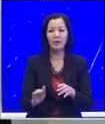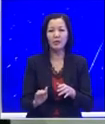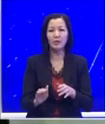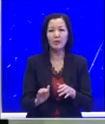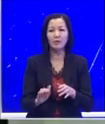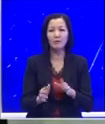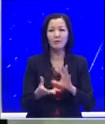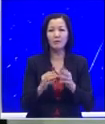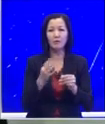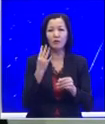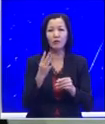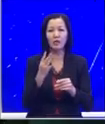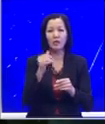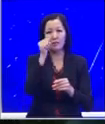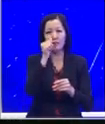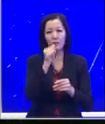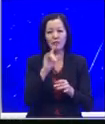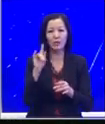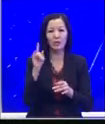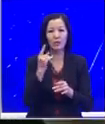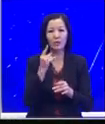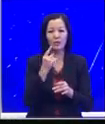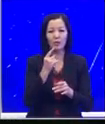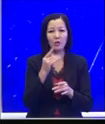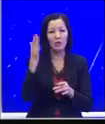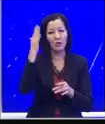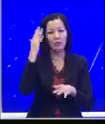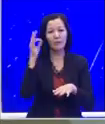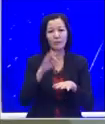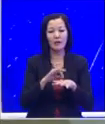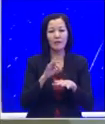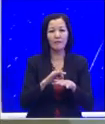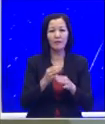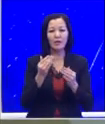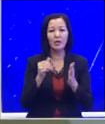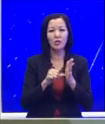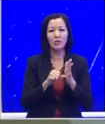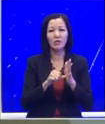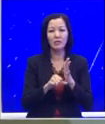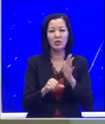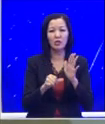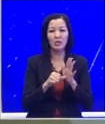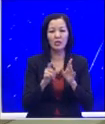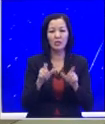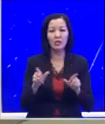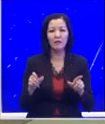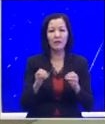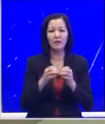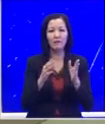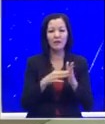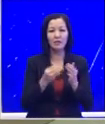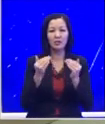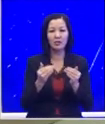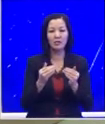пострадавших всего 4 месяца. Ребенок получил закрытые черепно-мозговые травмы. Из 66 человек 19